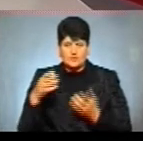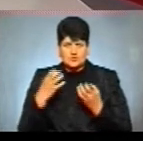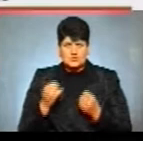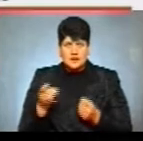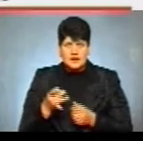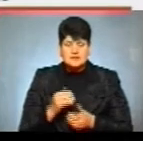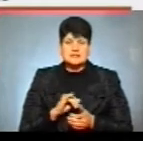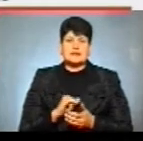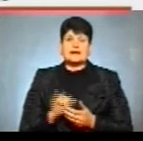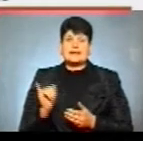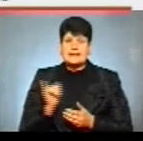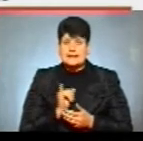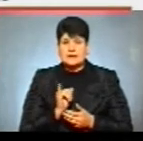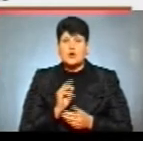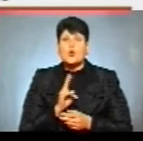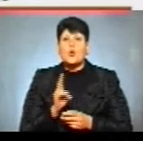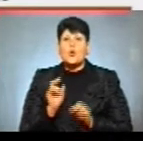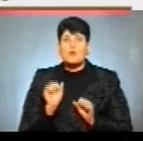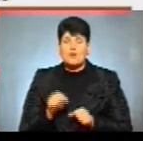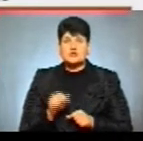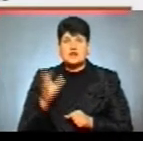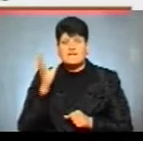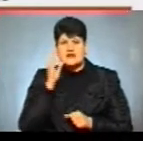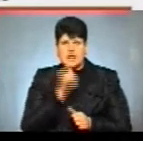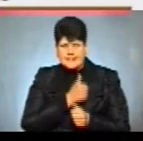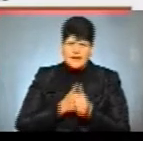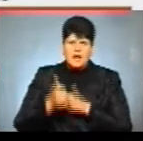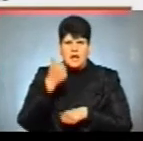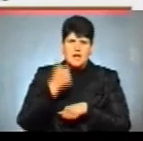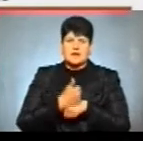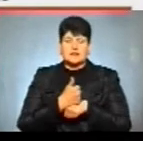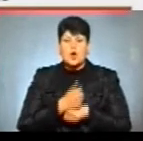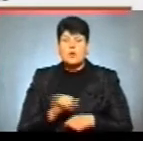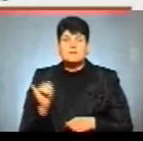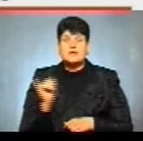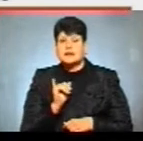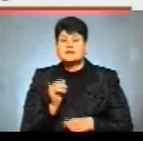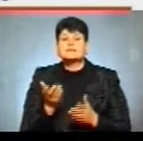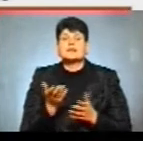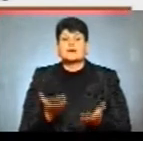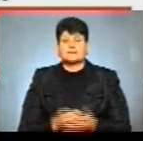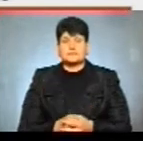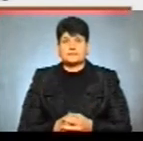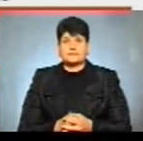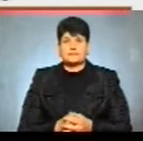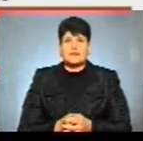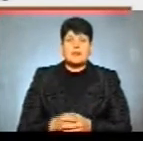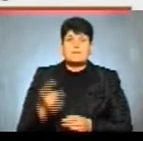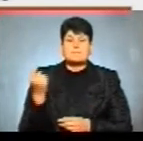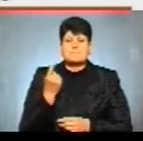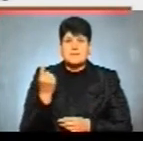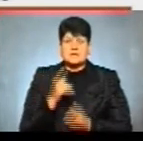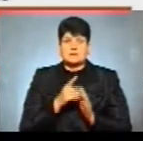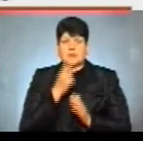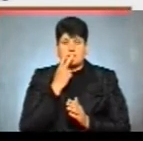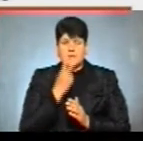і взагалі кого можна вважати лідером і з яких позицій? Ось перше ми